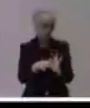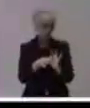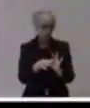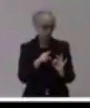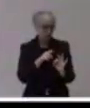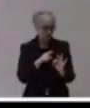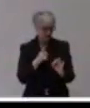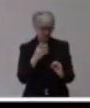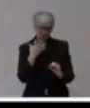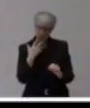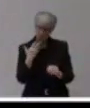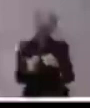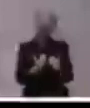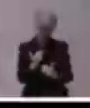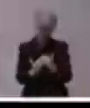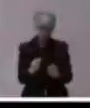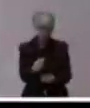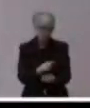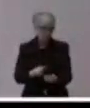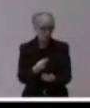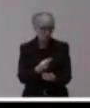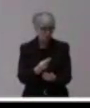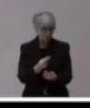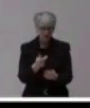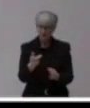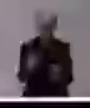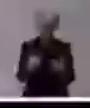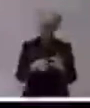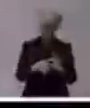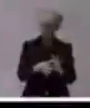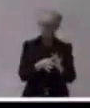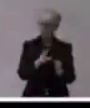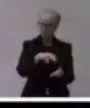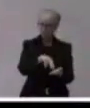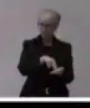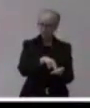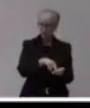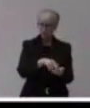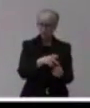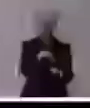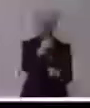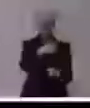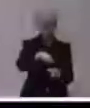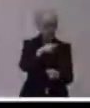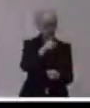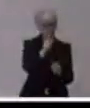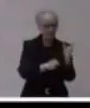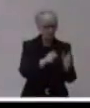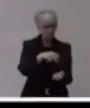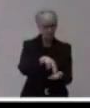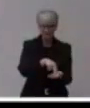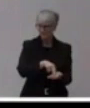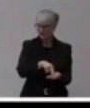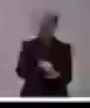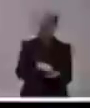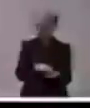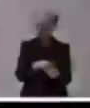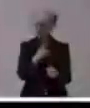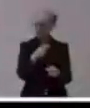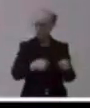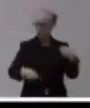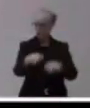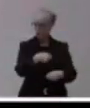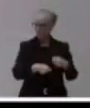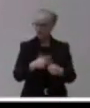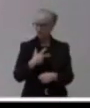nel portare avanti le diverse azioni del progetto sono l'Associazione In Cerchio per Persone Fragili, la Cooperativa Sociale Il Piccolo Principe, la Cooperativa Eureka,